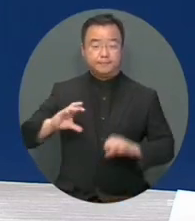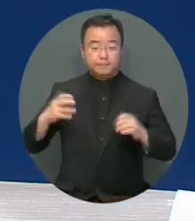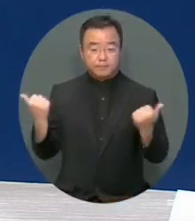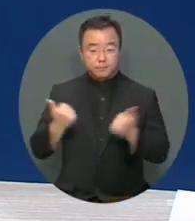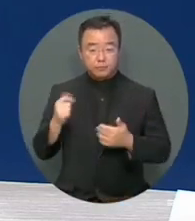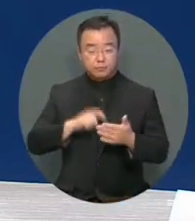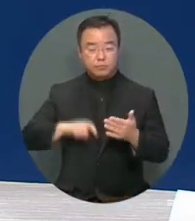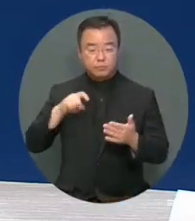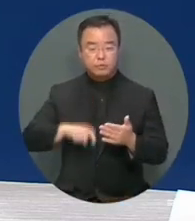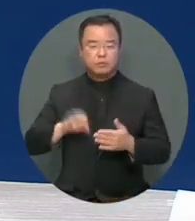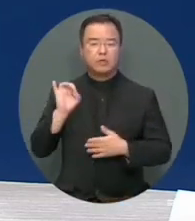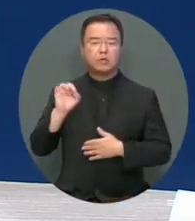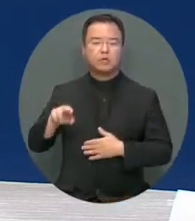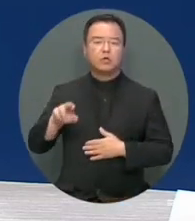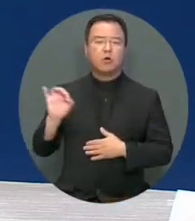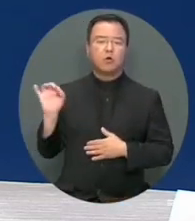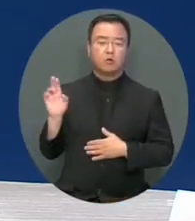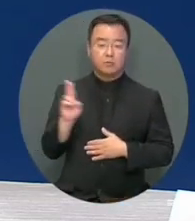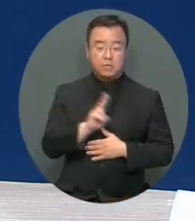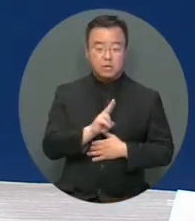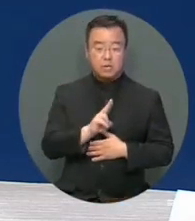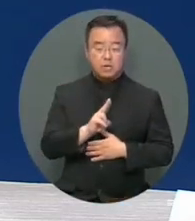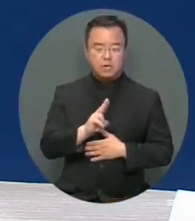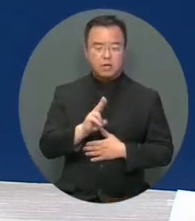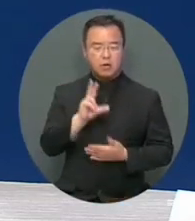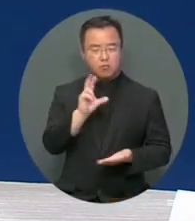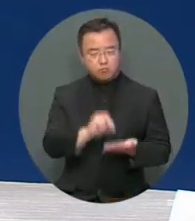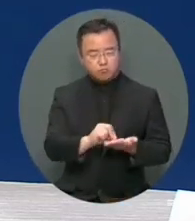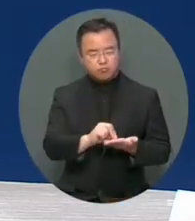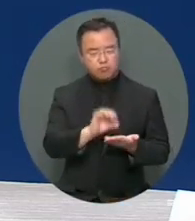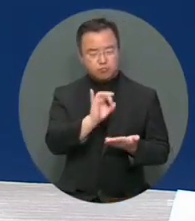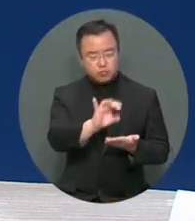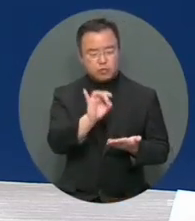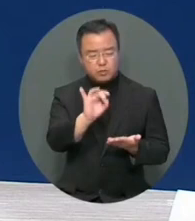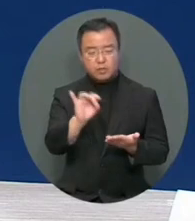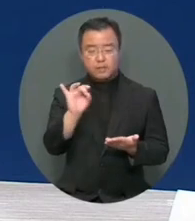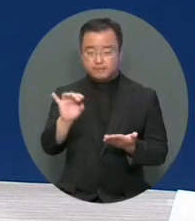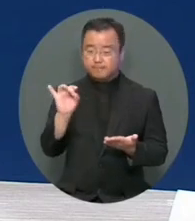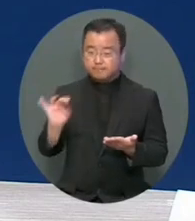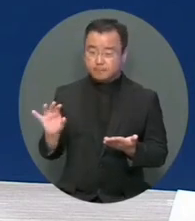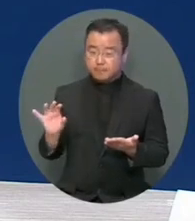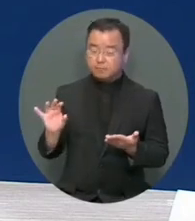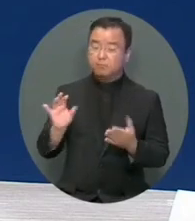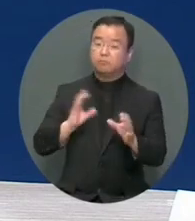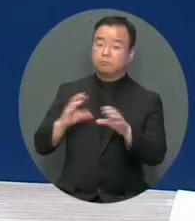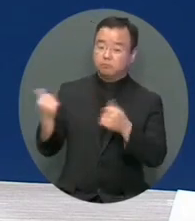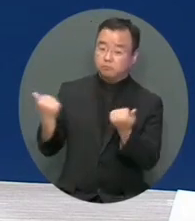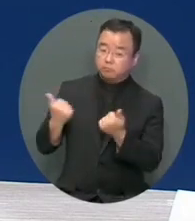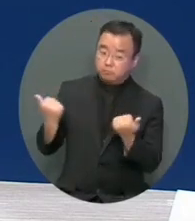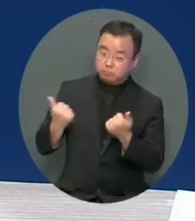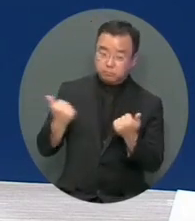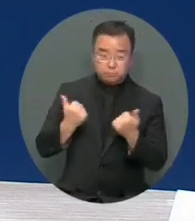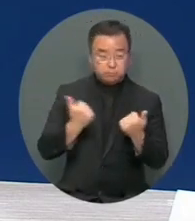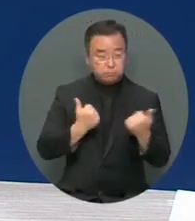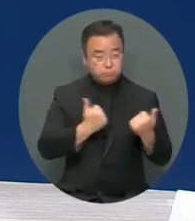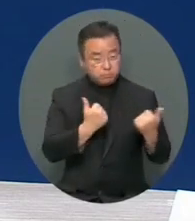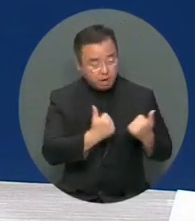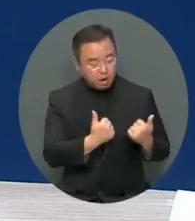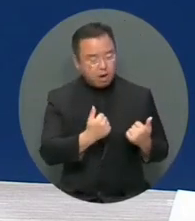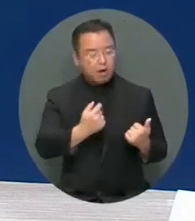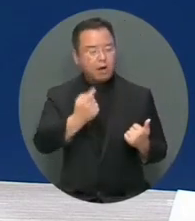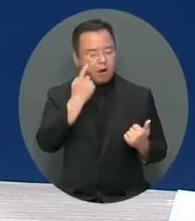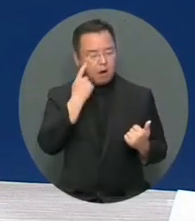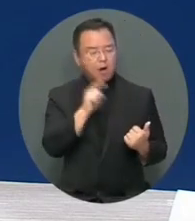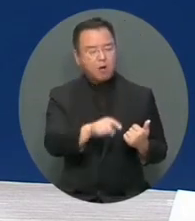국회로서는 여와 야가 문제된 사안마다 충분한 협의를 통해서 필요하다면